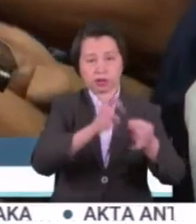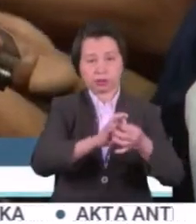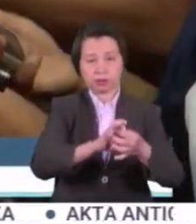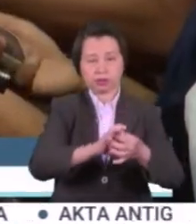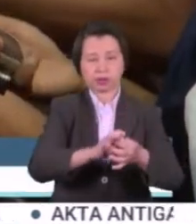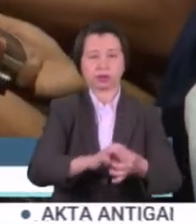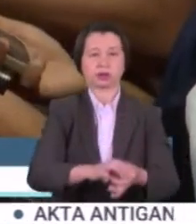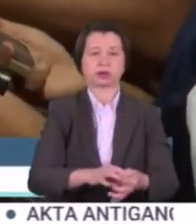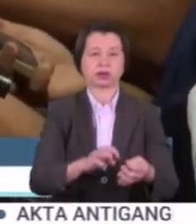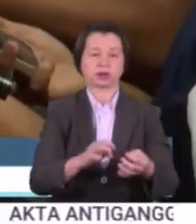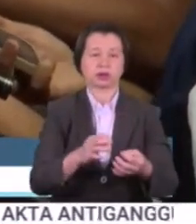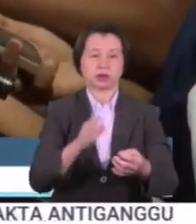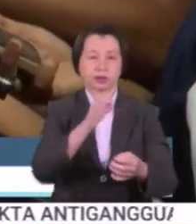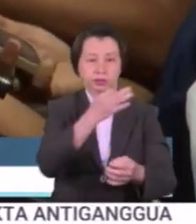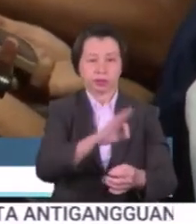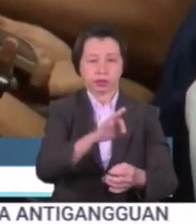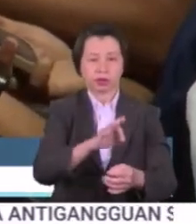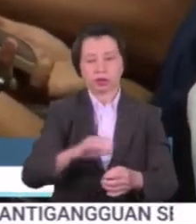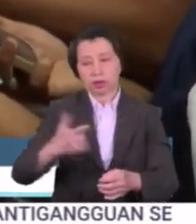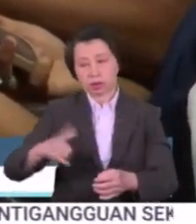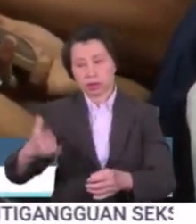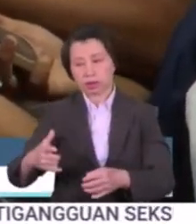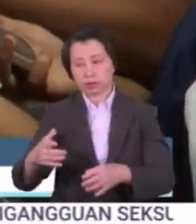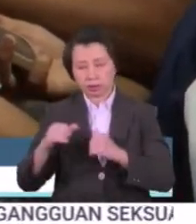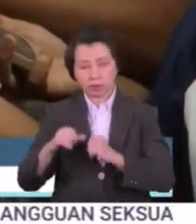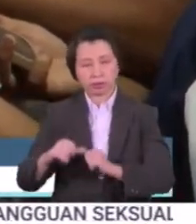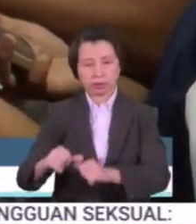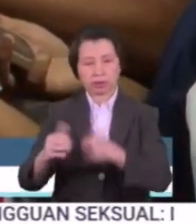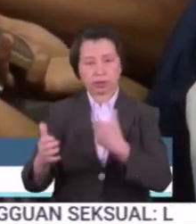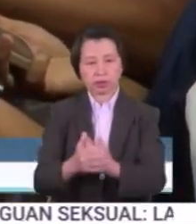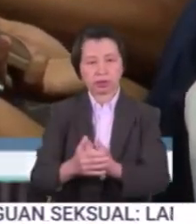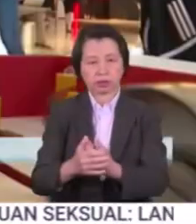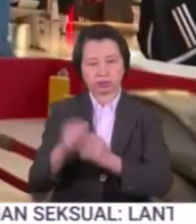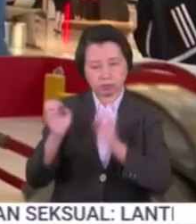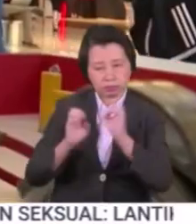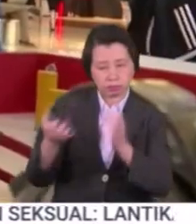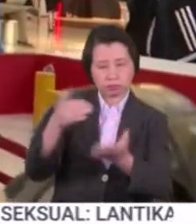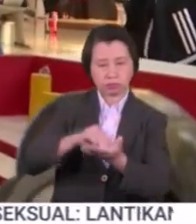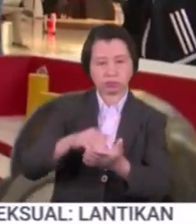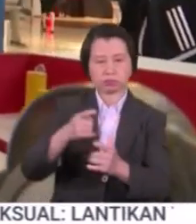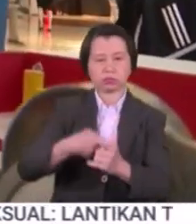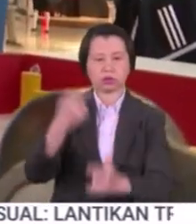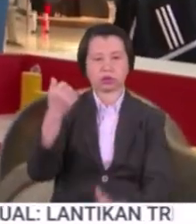dalam road to go kekal sehingga review bulan September